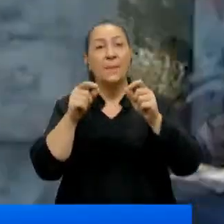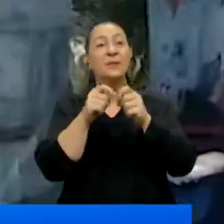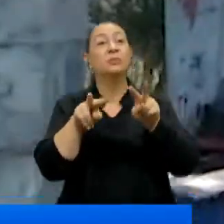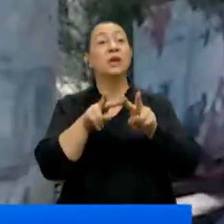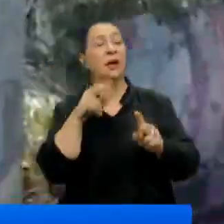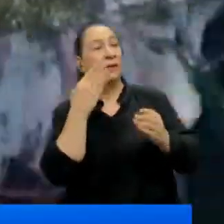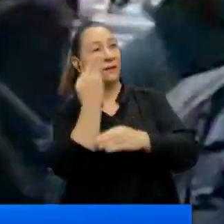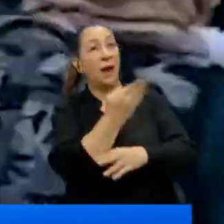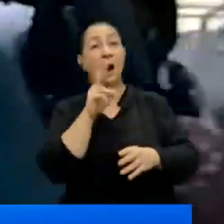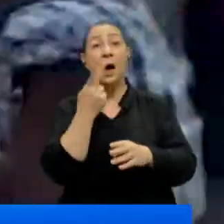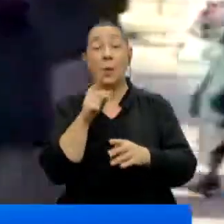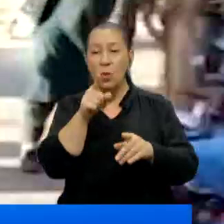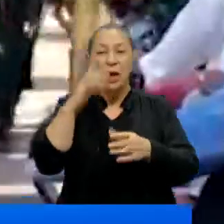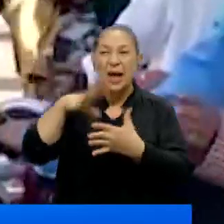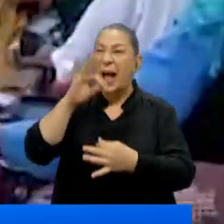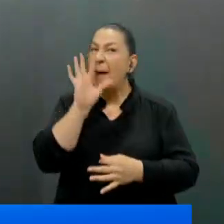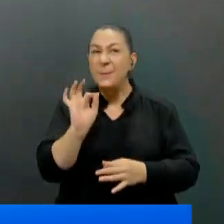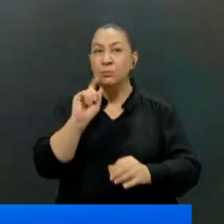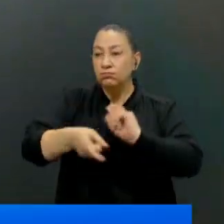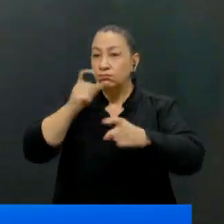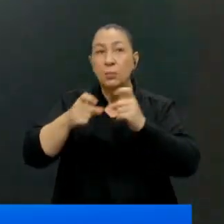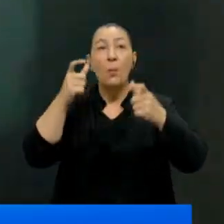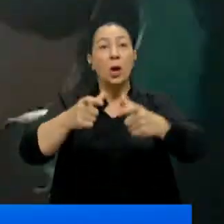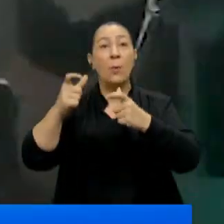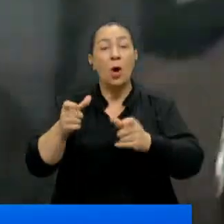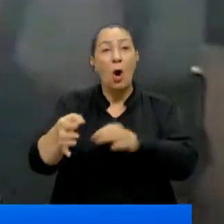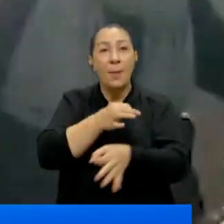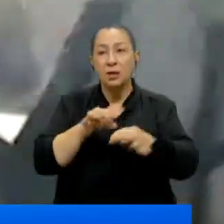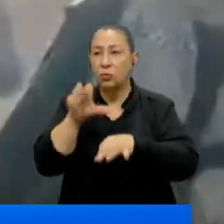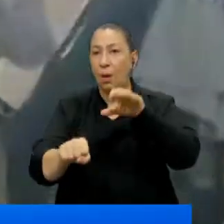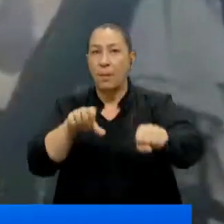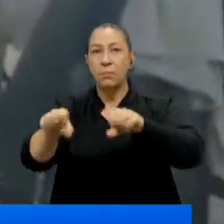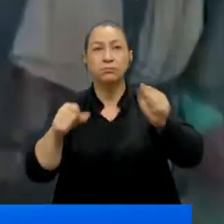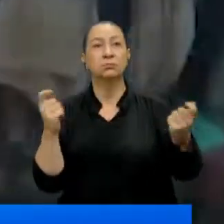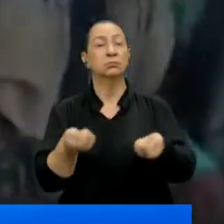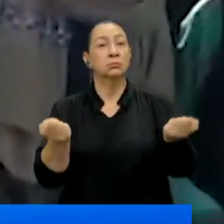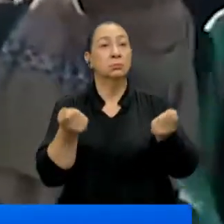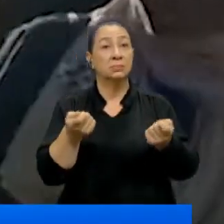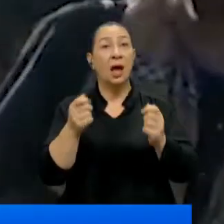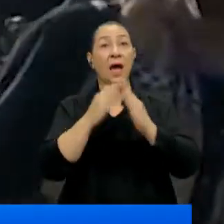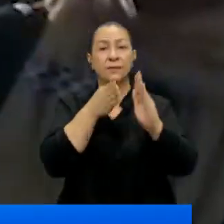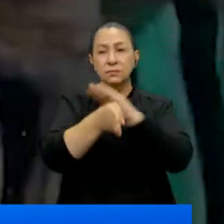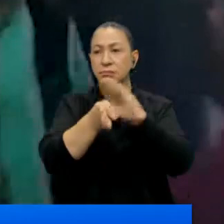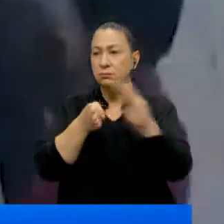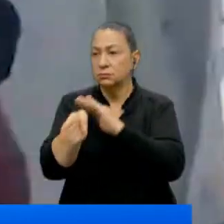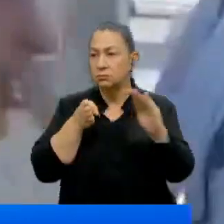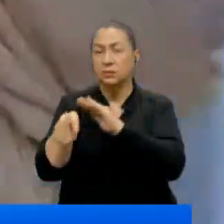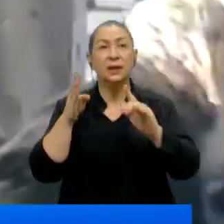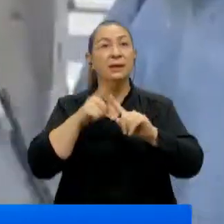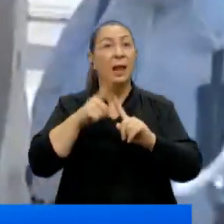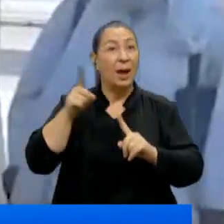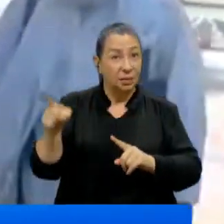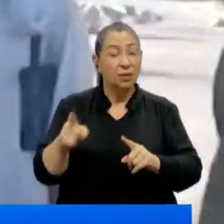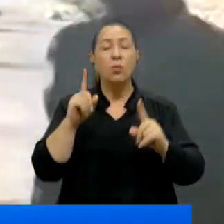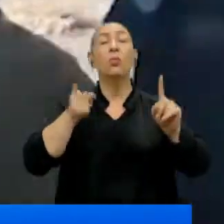göre örgüt bu kişileri bulmak için ülkenin bazı bölgelerinde operasyon başlattı. Raporda ev ev gezen Taliban güçlerinin